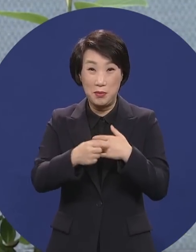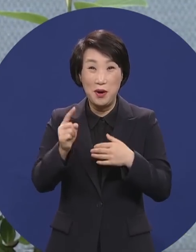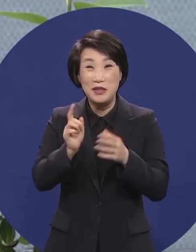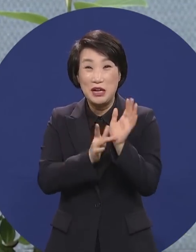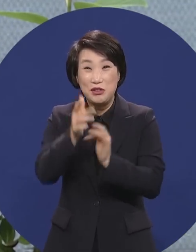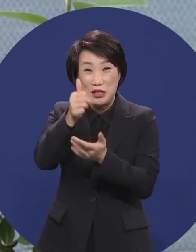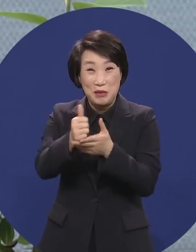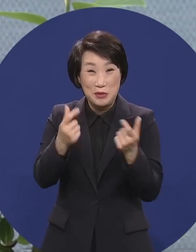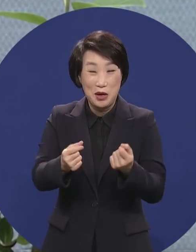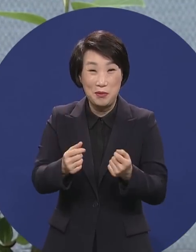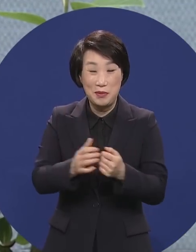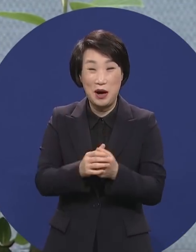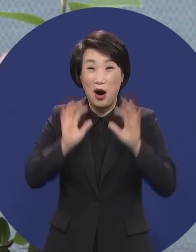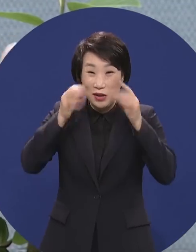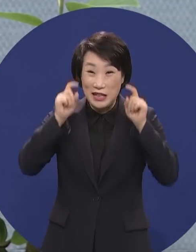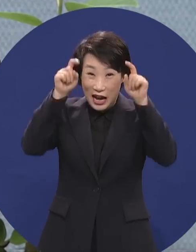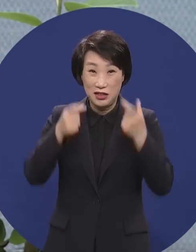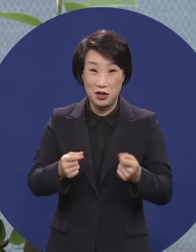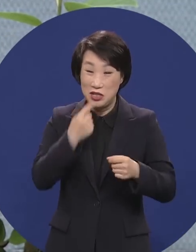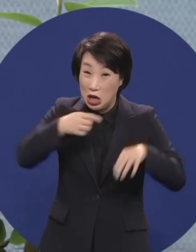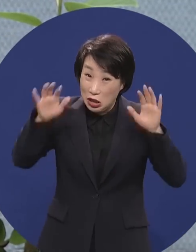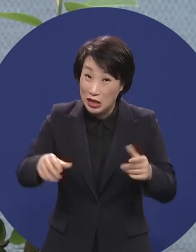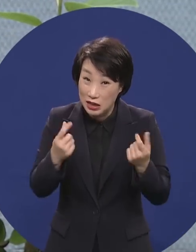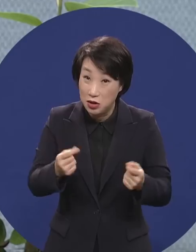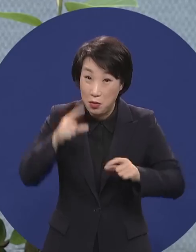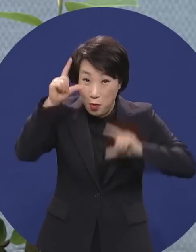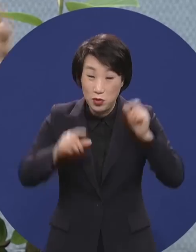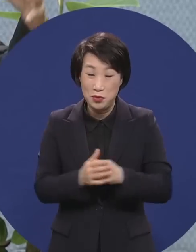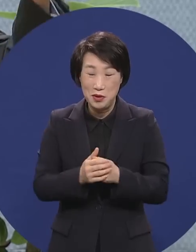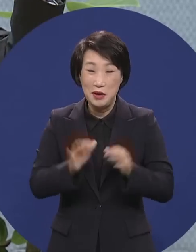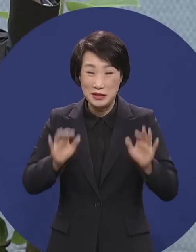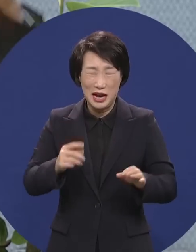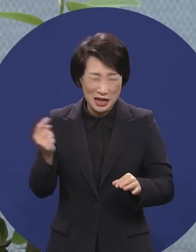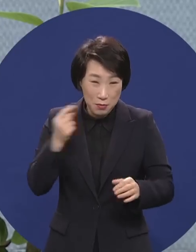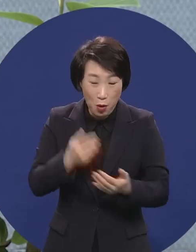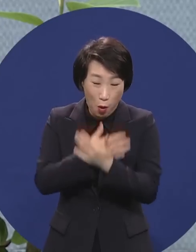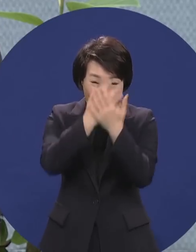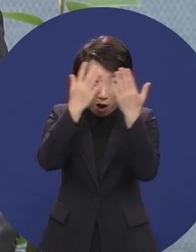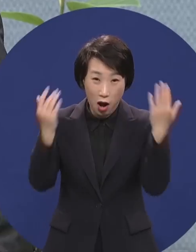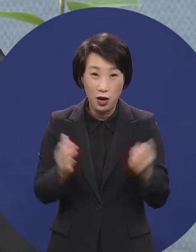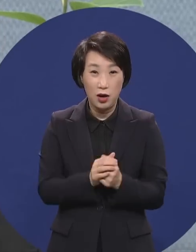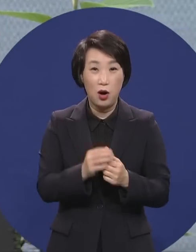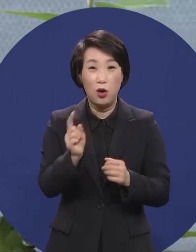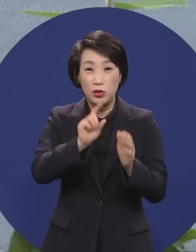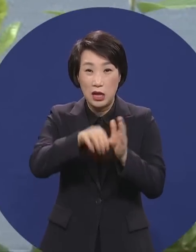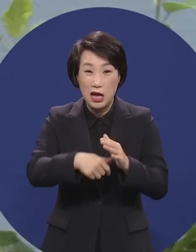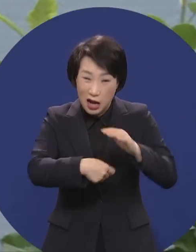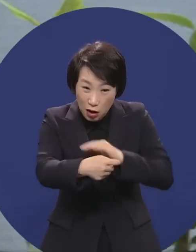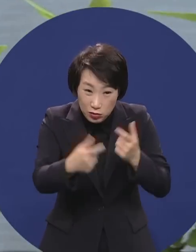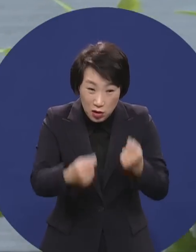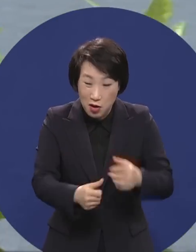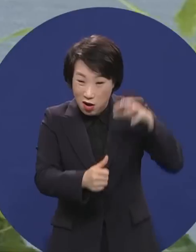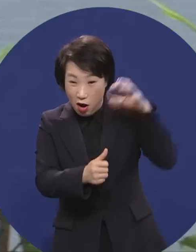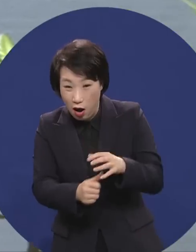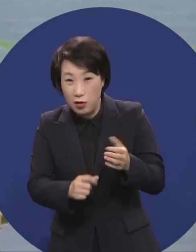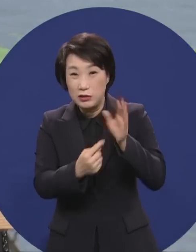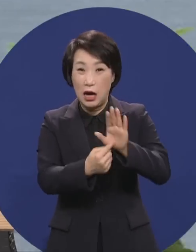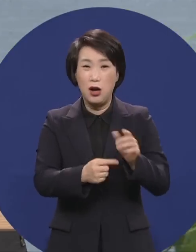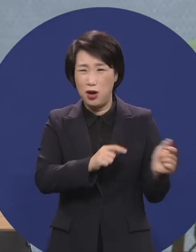어린 양처럼 나타나고, 천사처럼 나타나고, 어떤 때는 강한 강도처럼도 나타나고, 억압으로